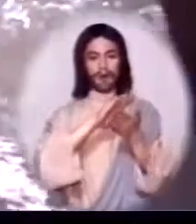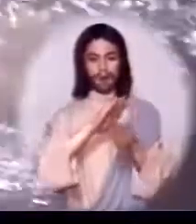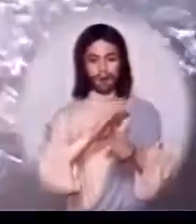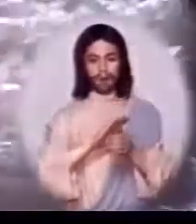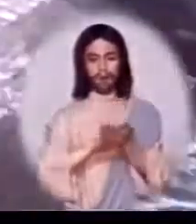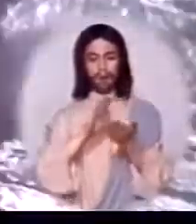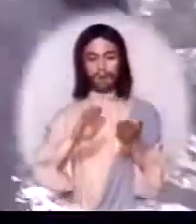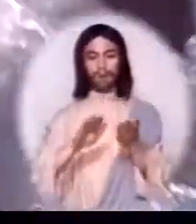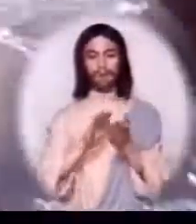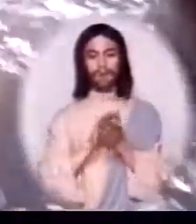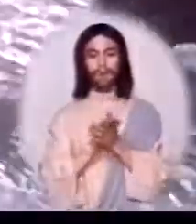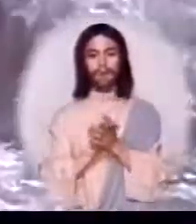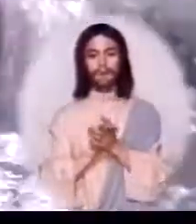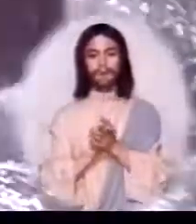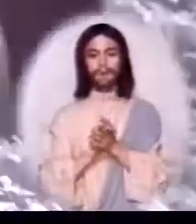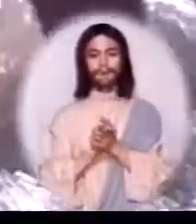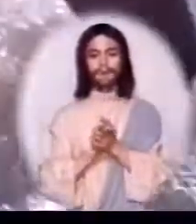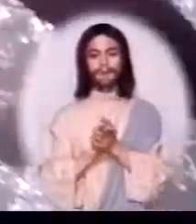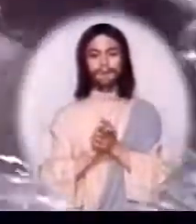거요.